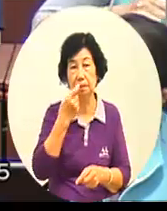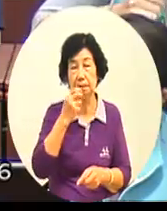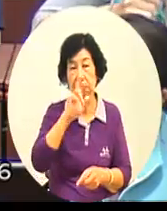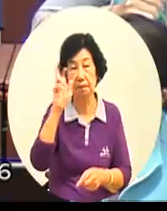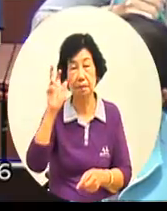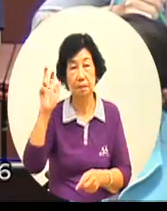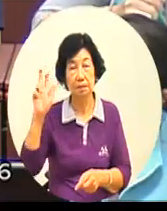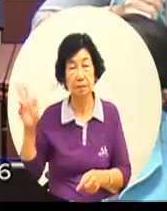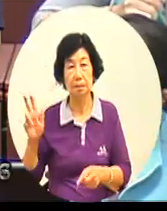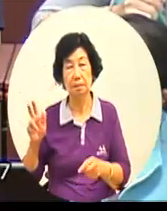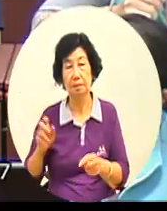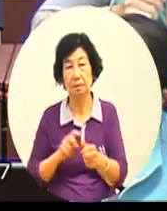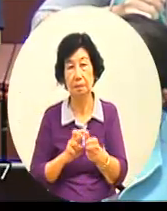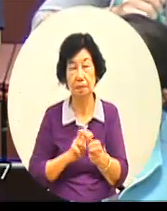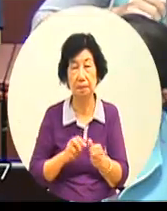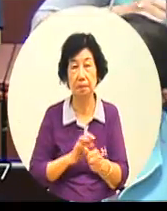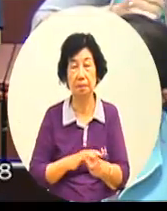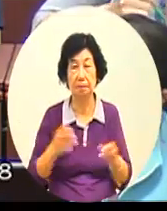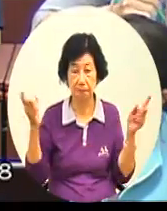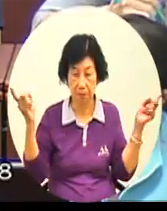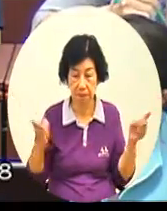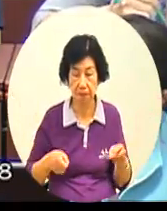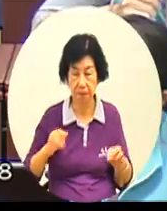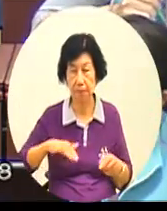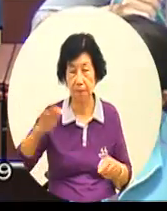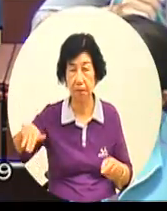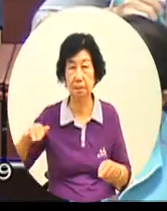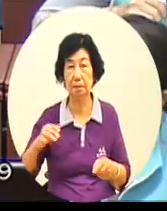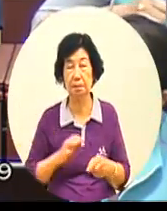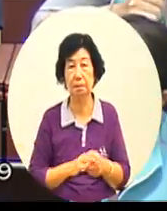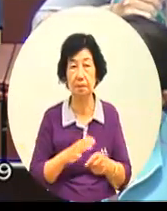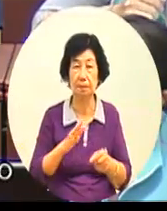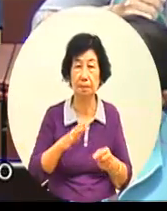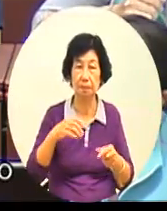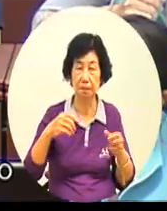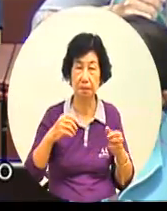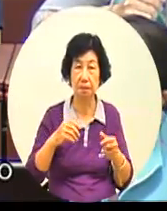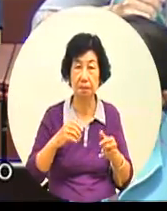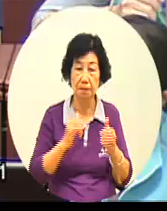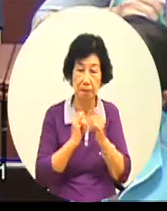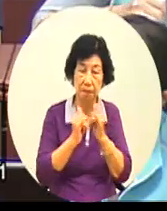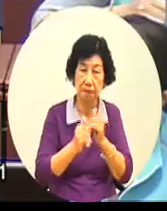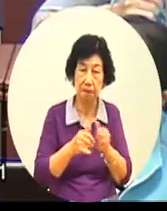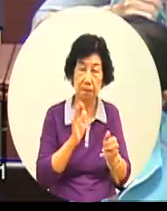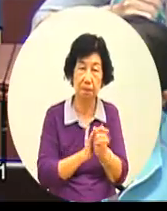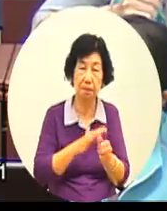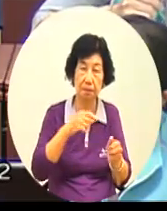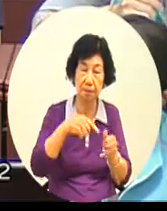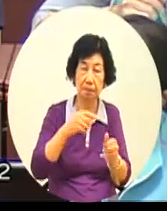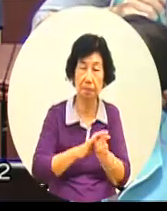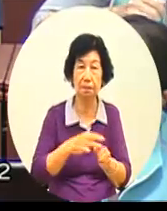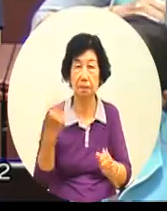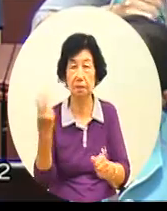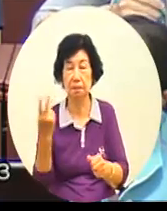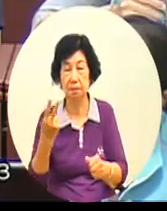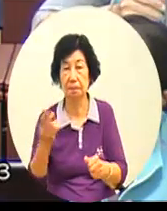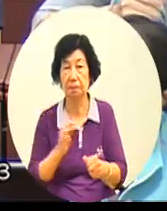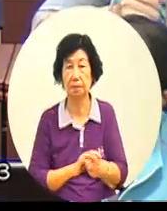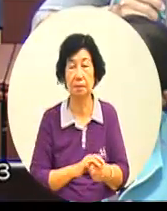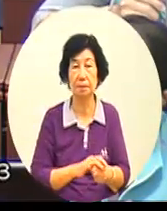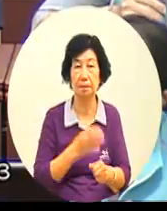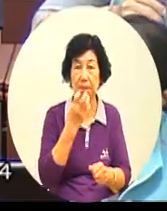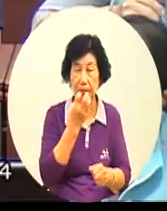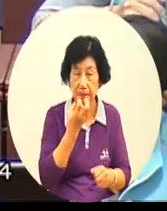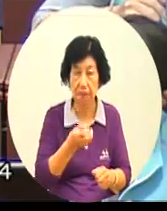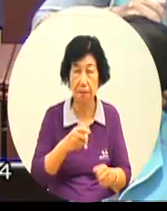鼓山社会局已经辅导了两间日托中心，但是日照的这个部分是卫生局在辅导当中，目前是有护